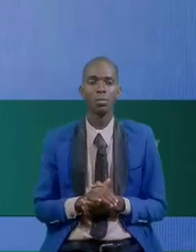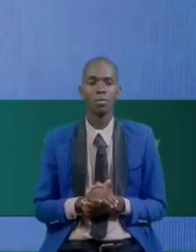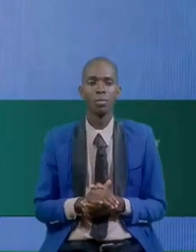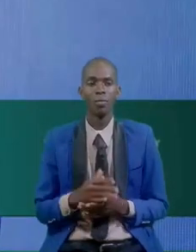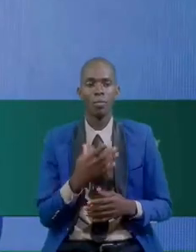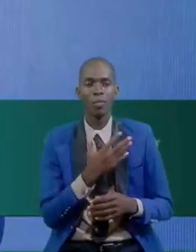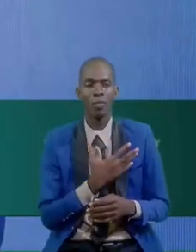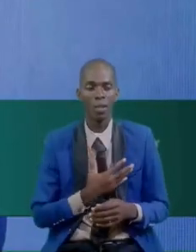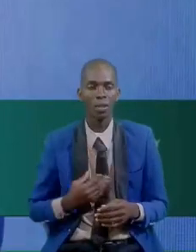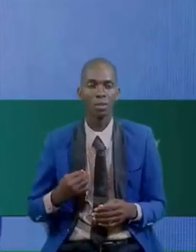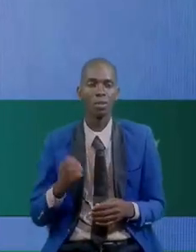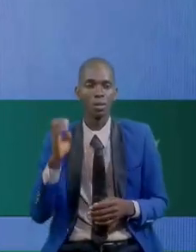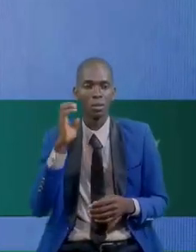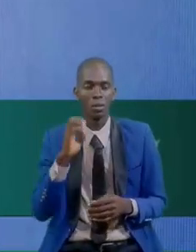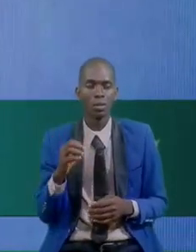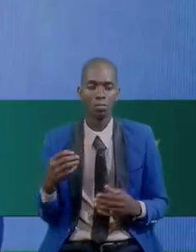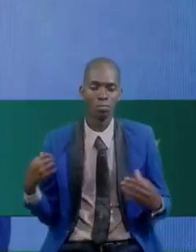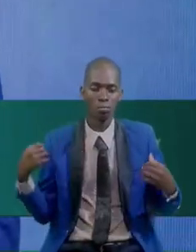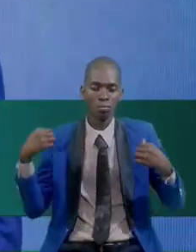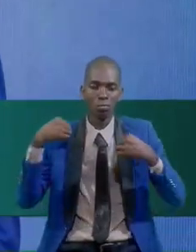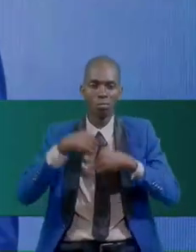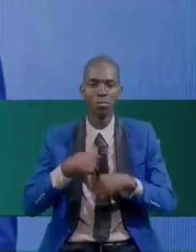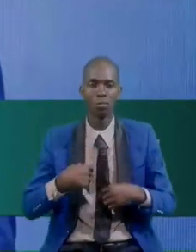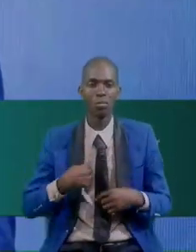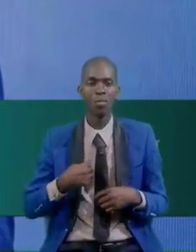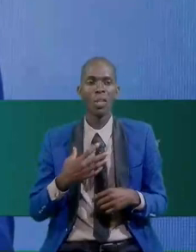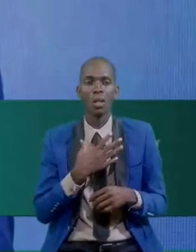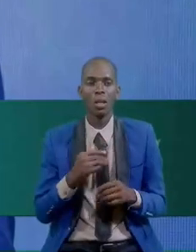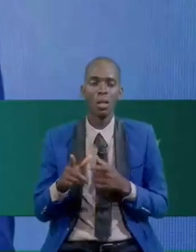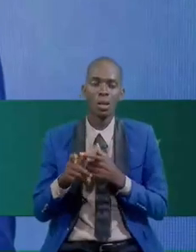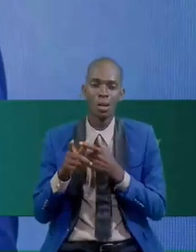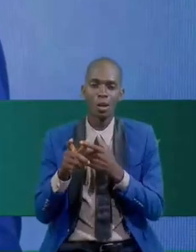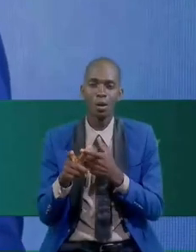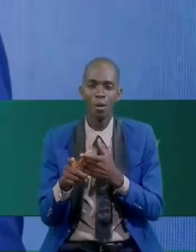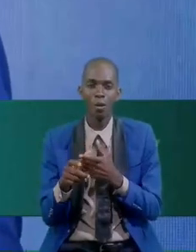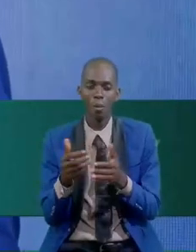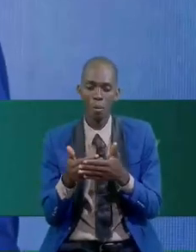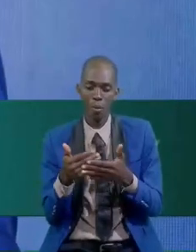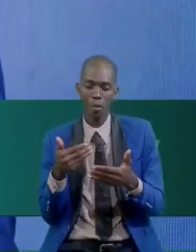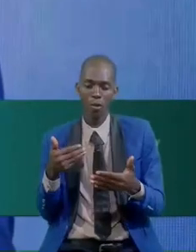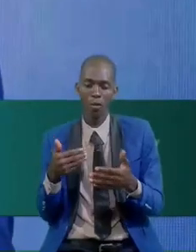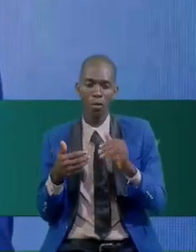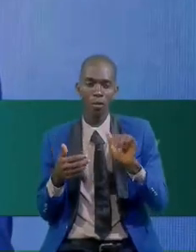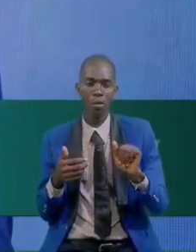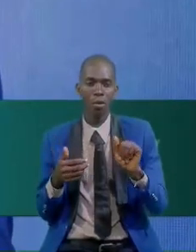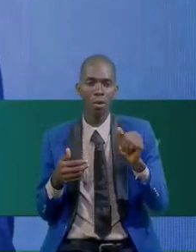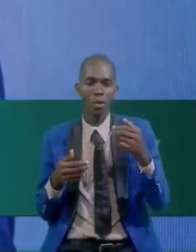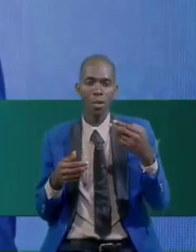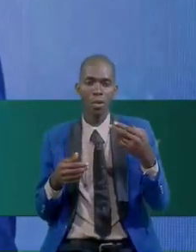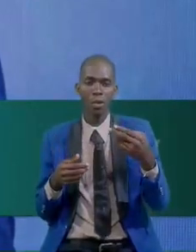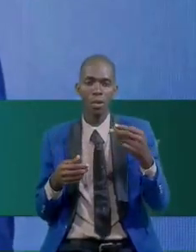qui se saignit les reins et courut devant Achab jusqu'à l'entrée